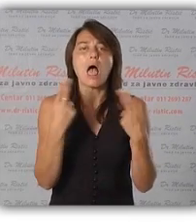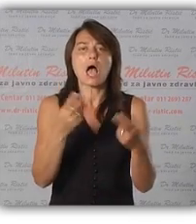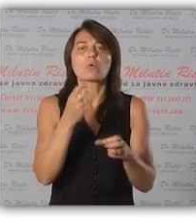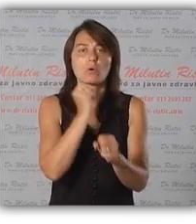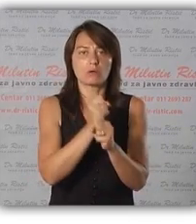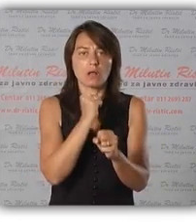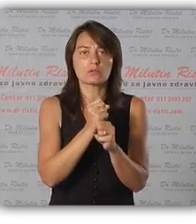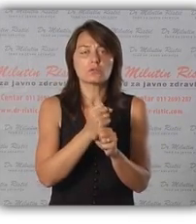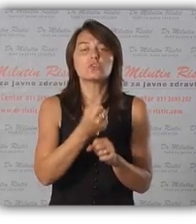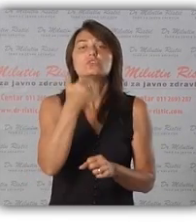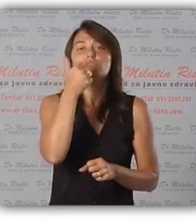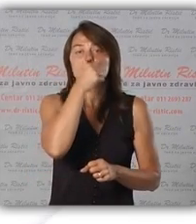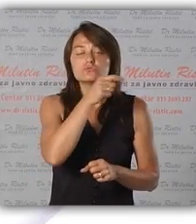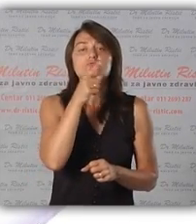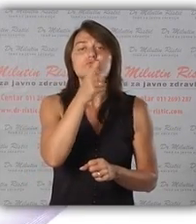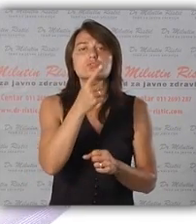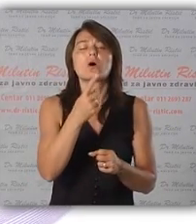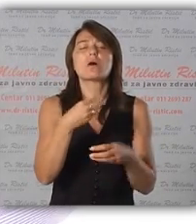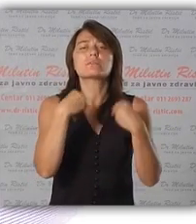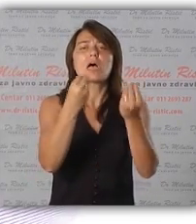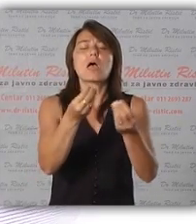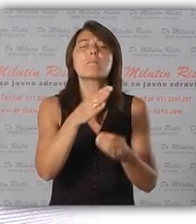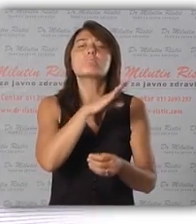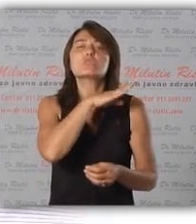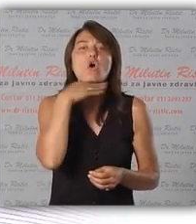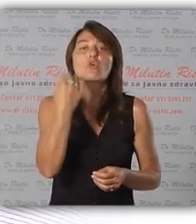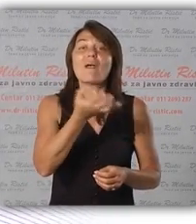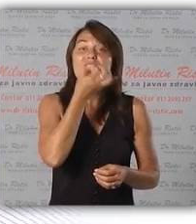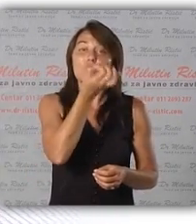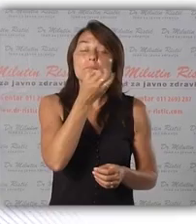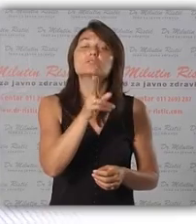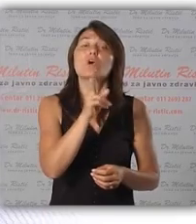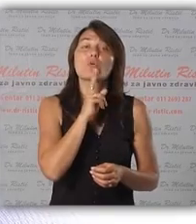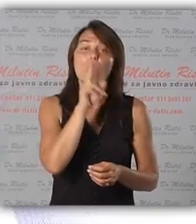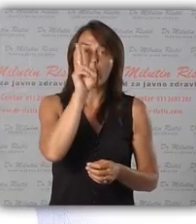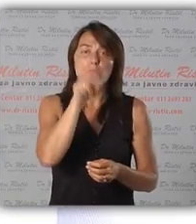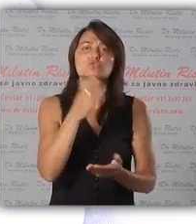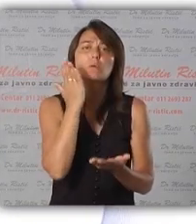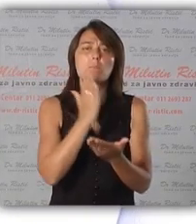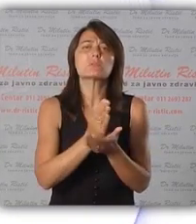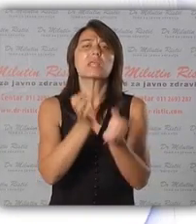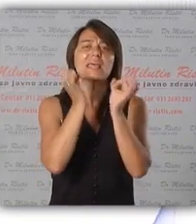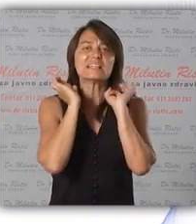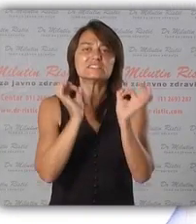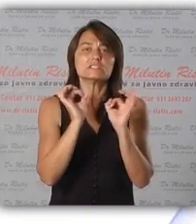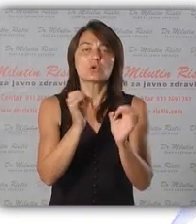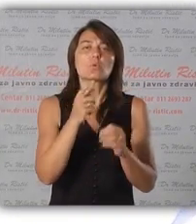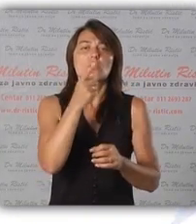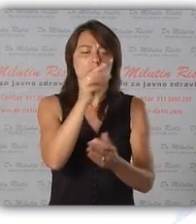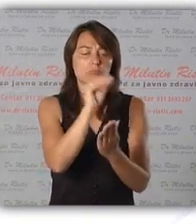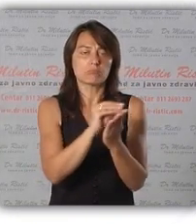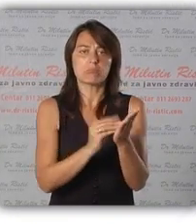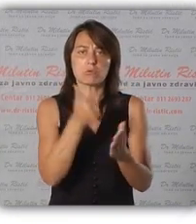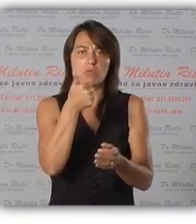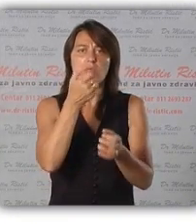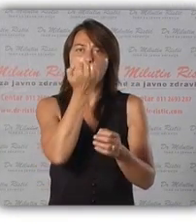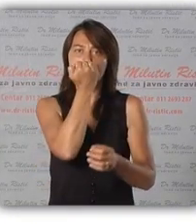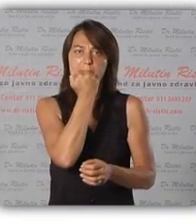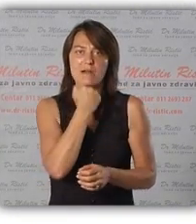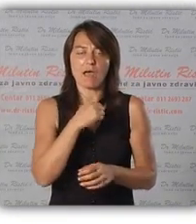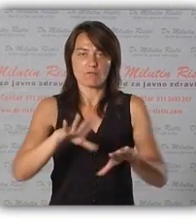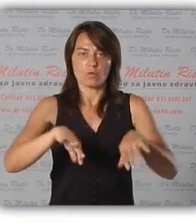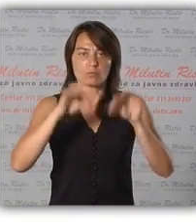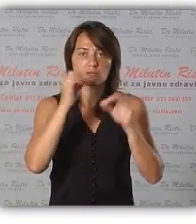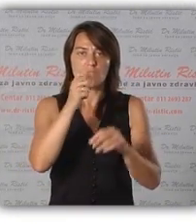lako primenjiv i što znači daje vam puno informacija sa kojima možete da budete sa sigurnošću da postavite jednu